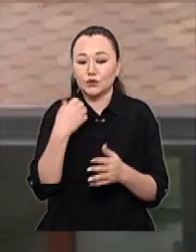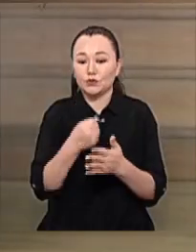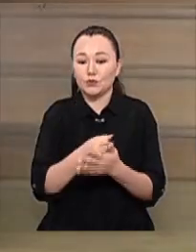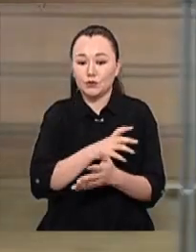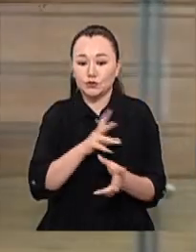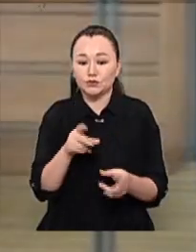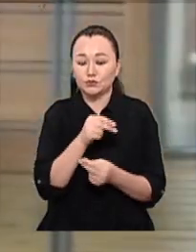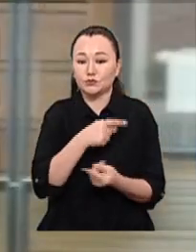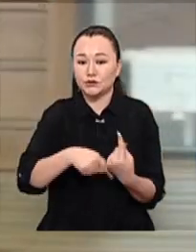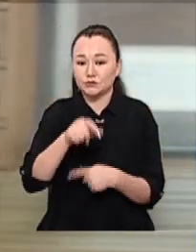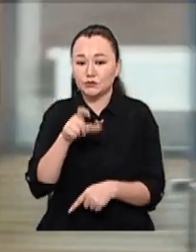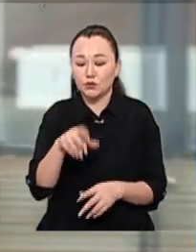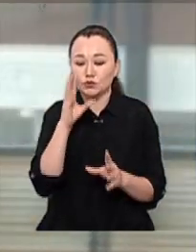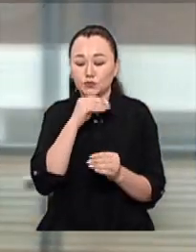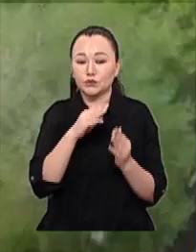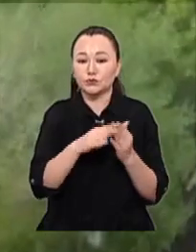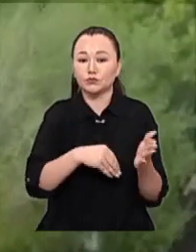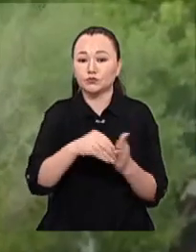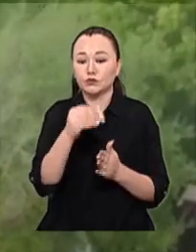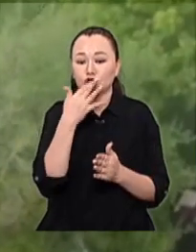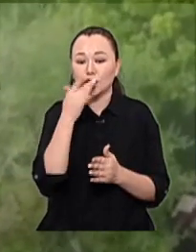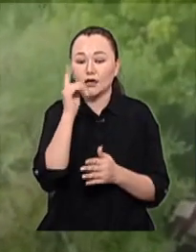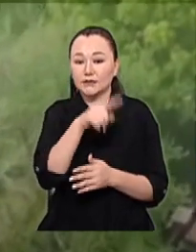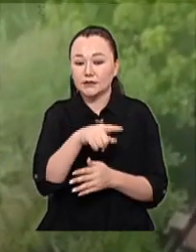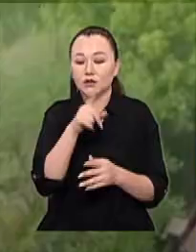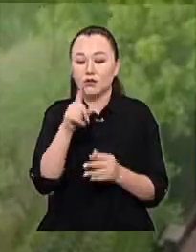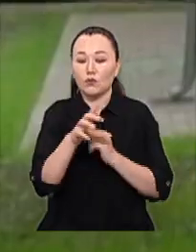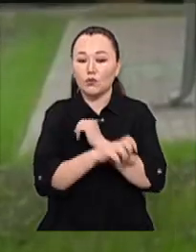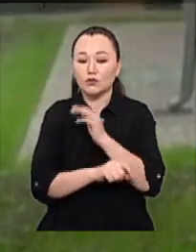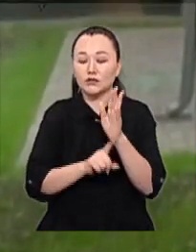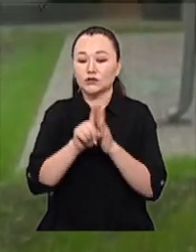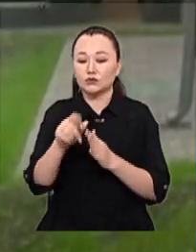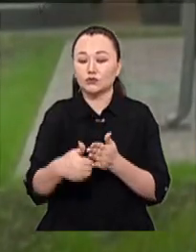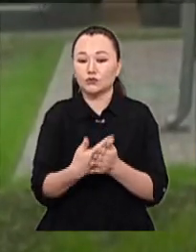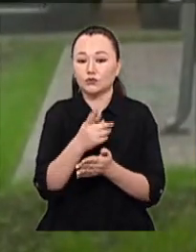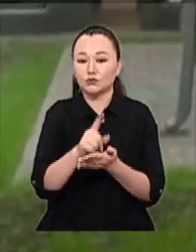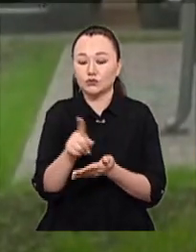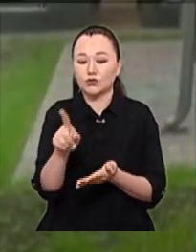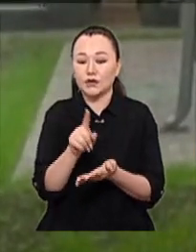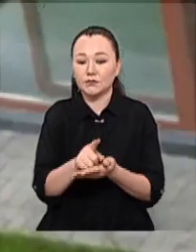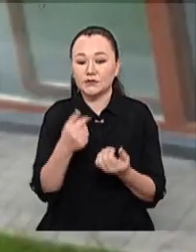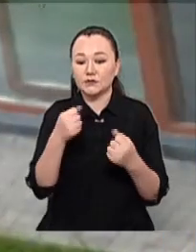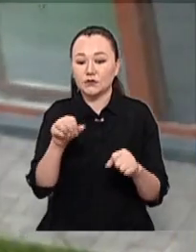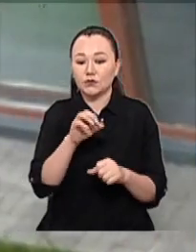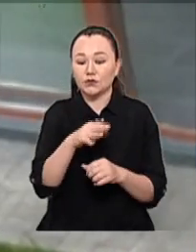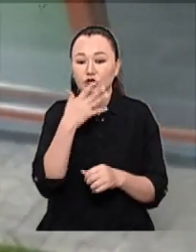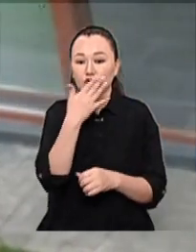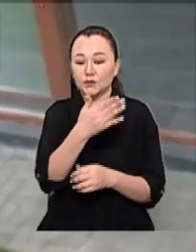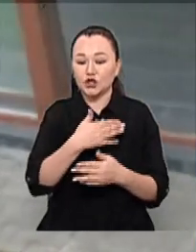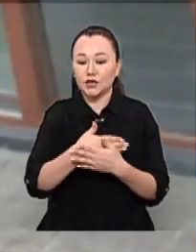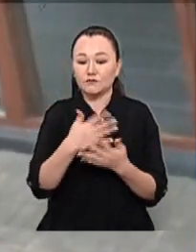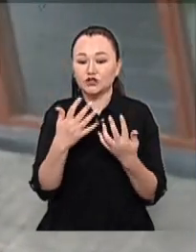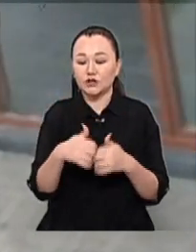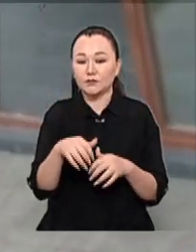был успешным бизнесменом успел купить жилье за границей но после вступления на новую должность он обязан избавиться от зарубежных активов